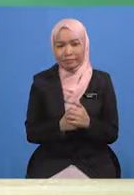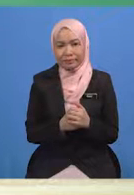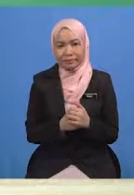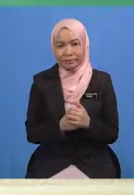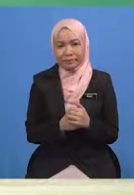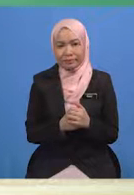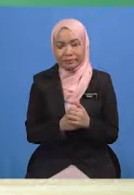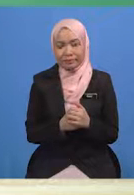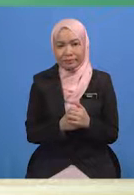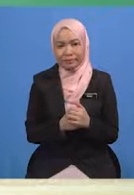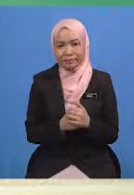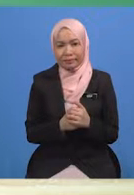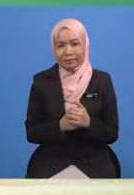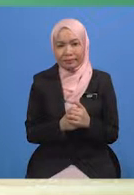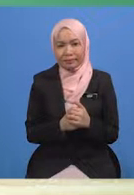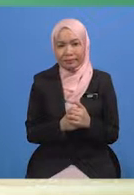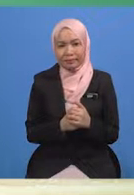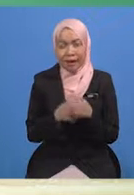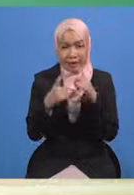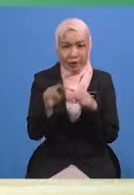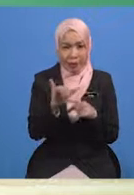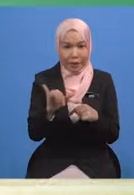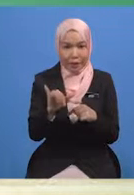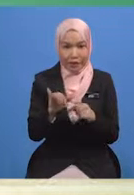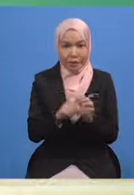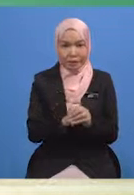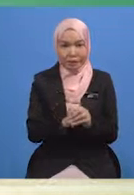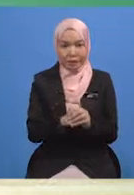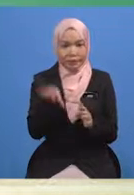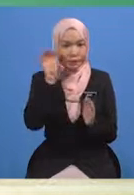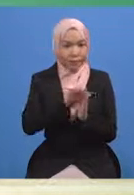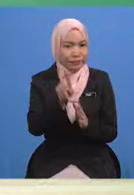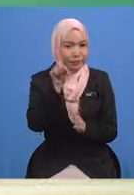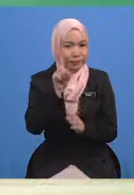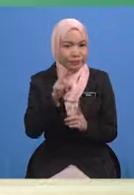Baiklah, ini jawapannya. Gambar yang pertama,